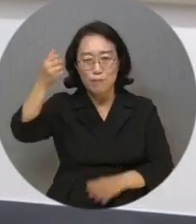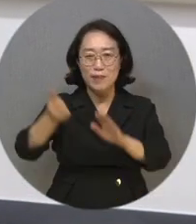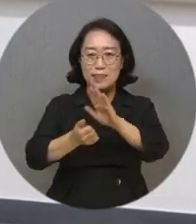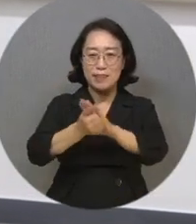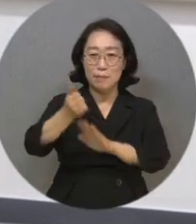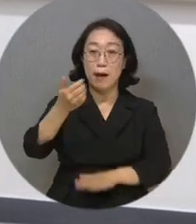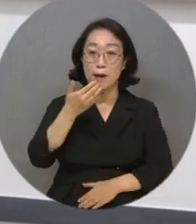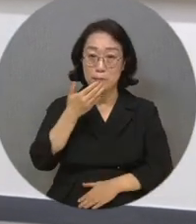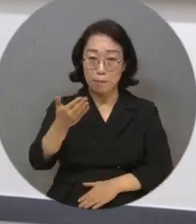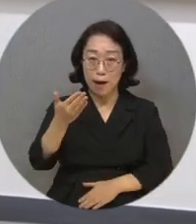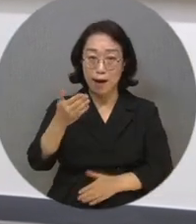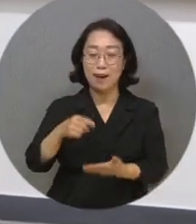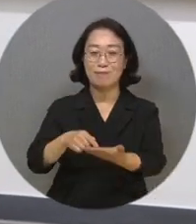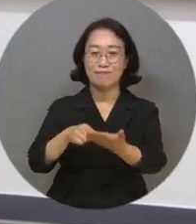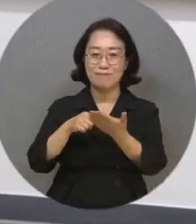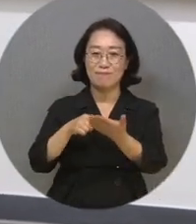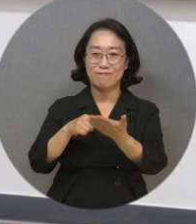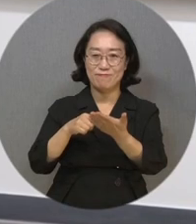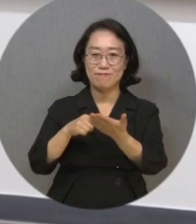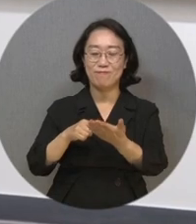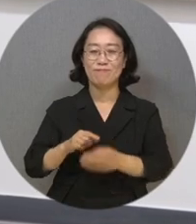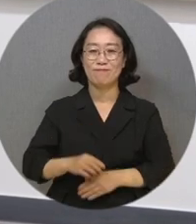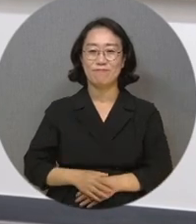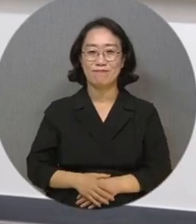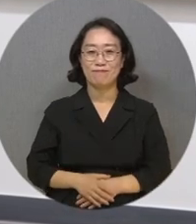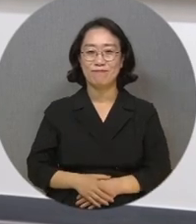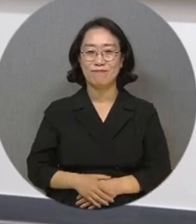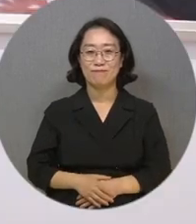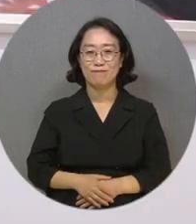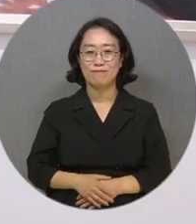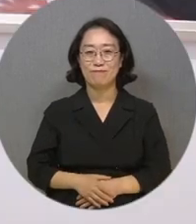발산시키는 통로 역할이 되고자 전합니다.